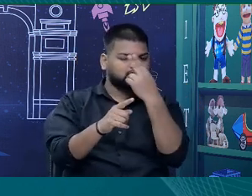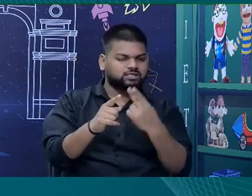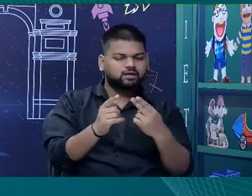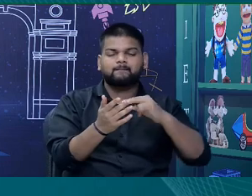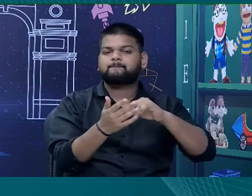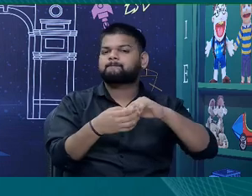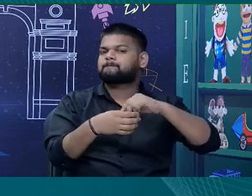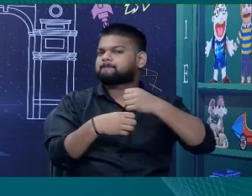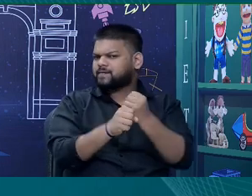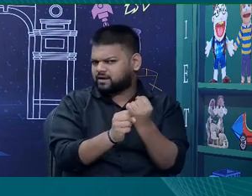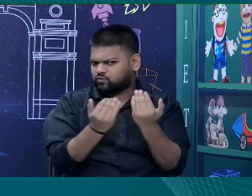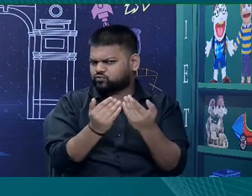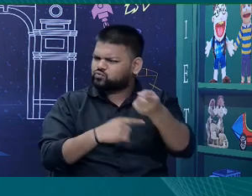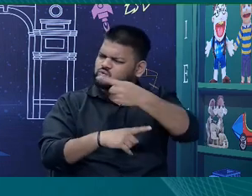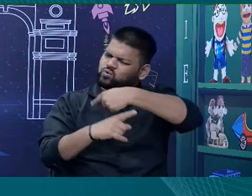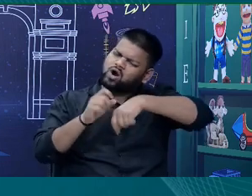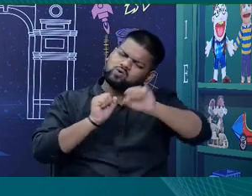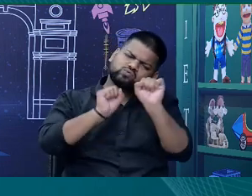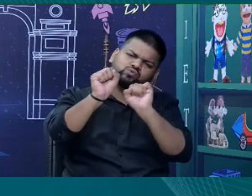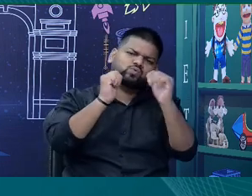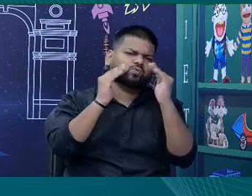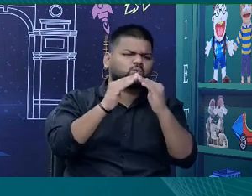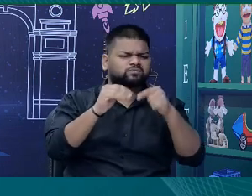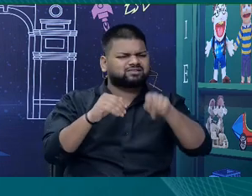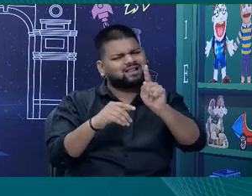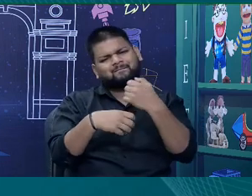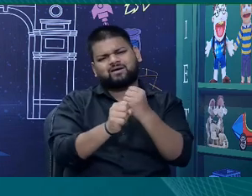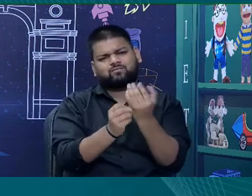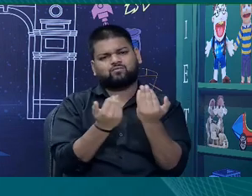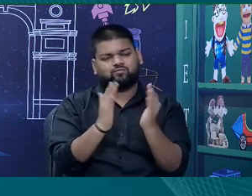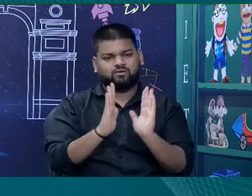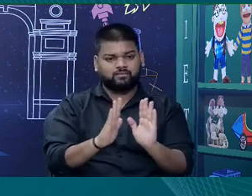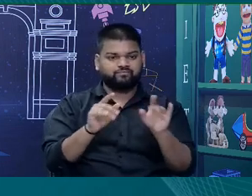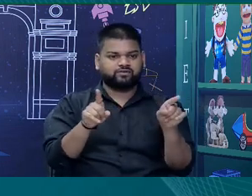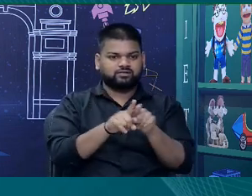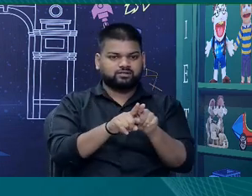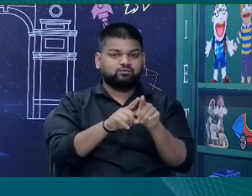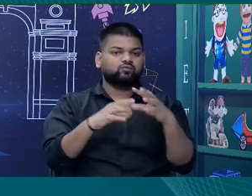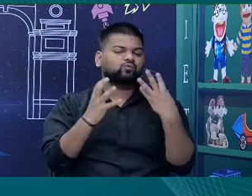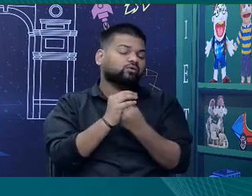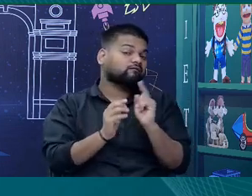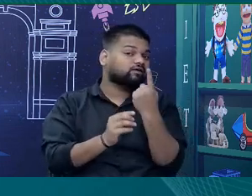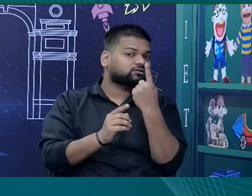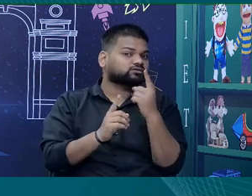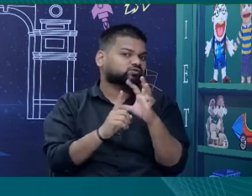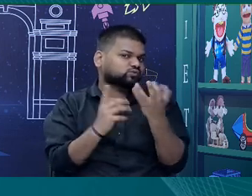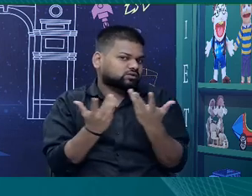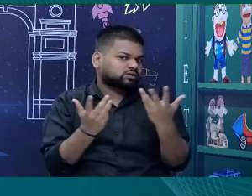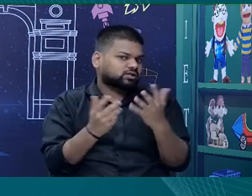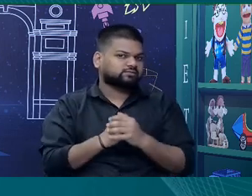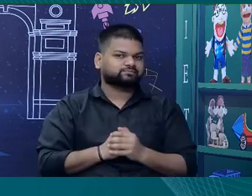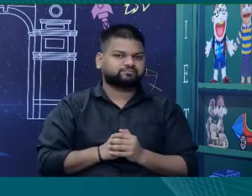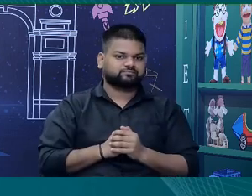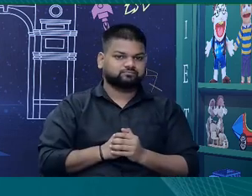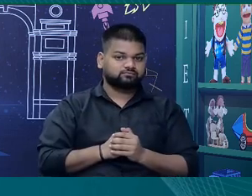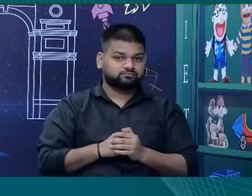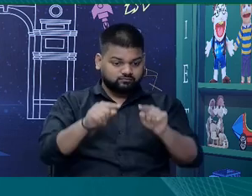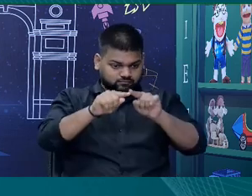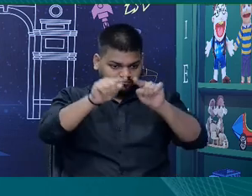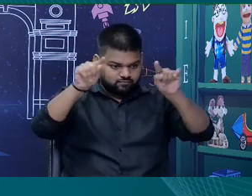को हमने टाइटल फॉर्म में अडॉप्ट किया है तो हमने इसको ट्रैक्टर फॉर्म बनाने के लिए एक बाउंड्री बनाया है थ्रेड का उसे करके